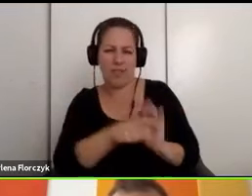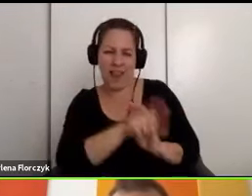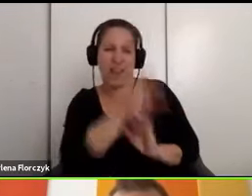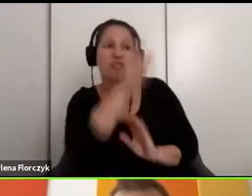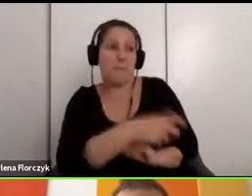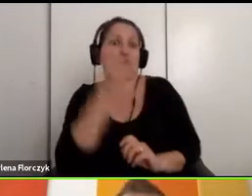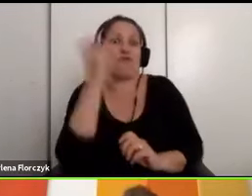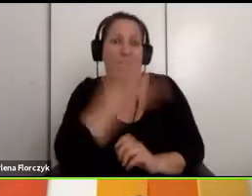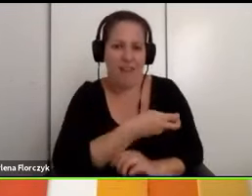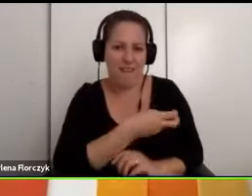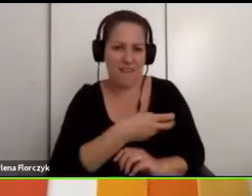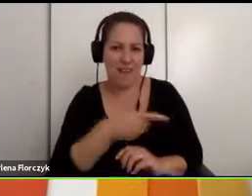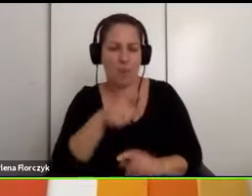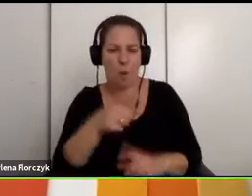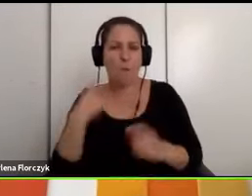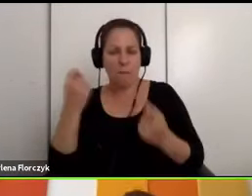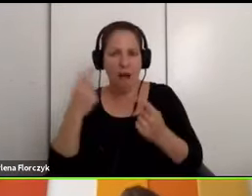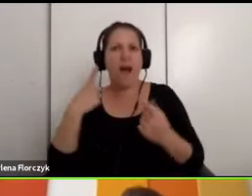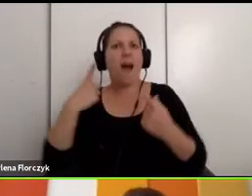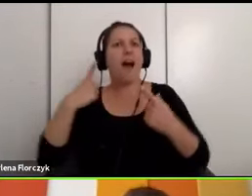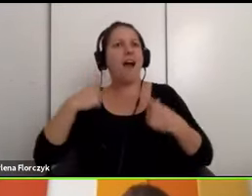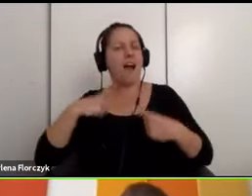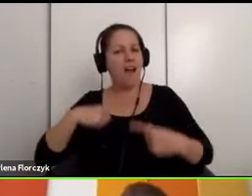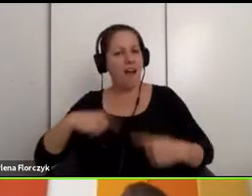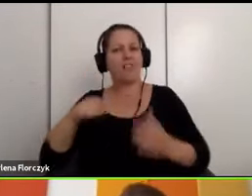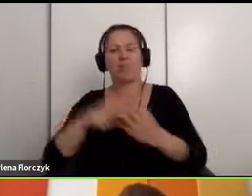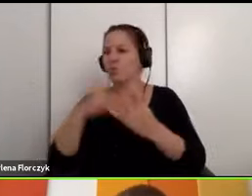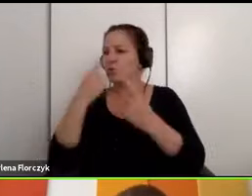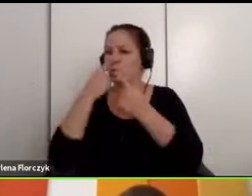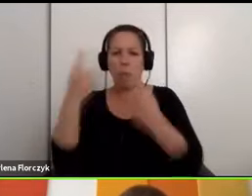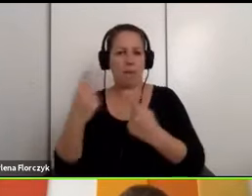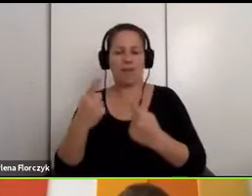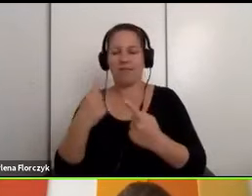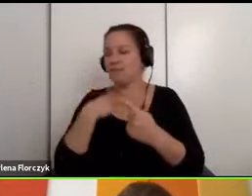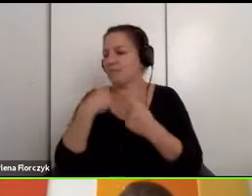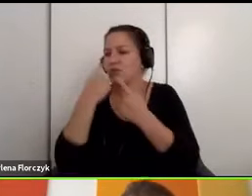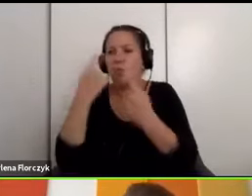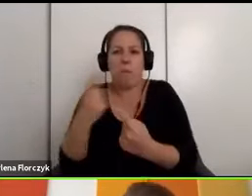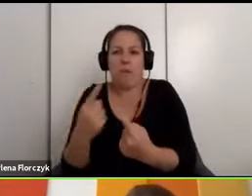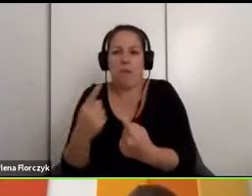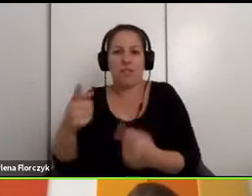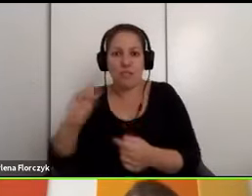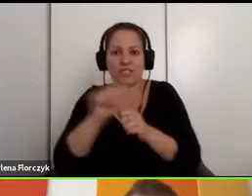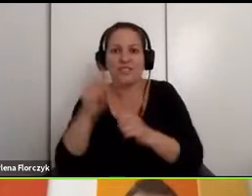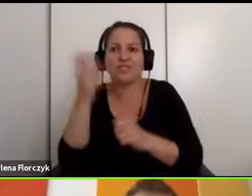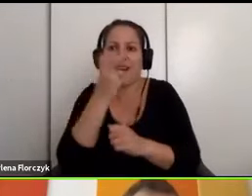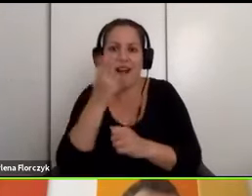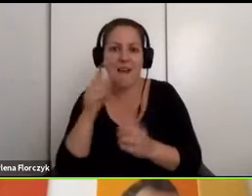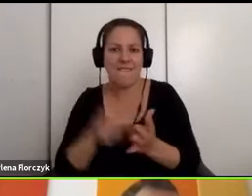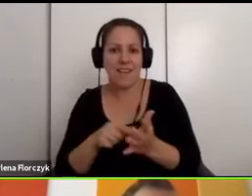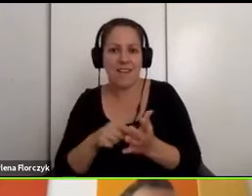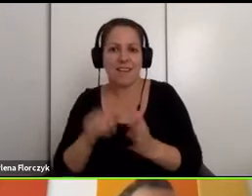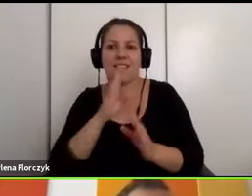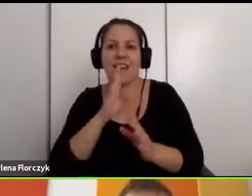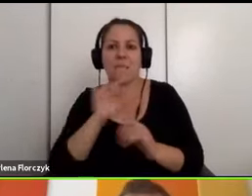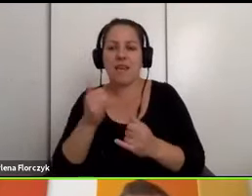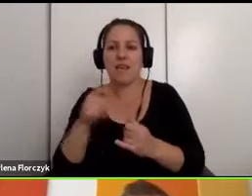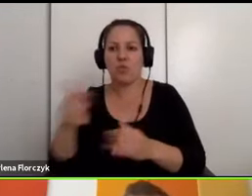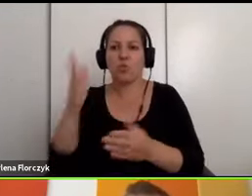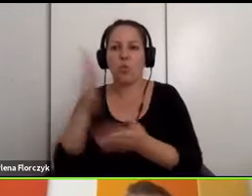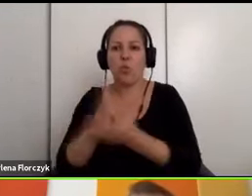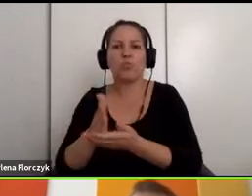ciekawe, to jest moment, kiedy ja czuję, aha, super. W sensie to jest ciekawe, jakby już na tyle